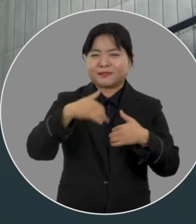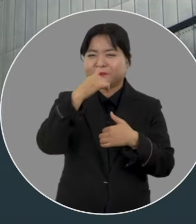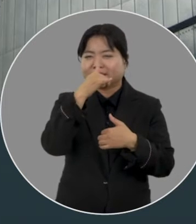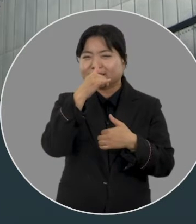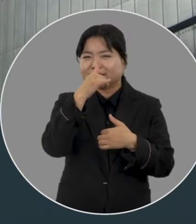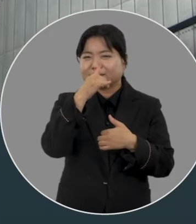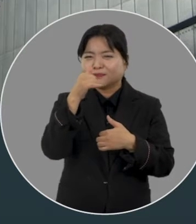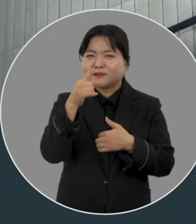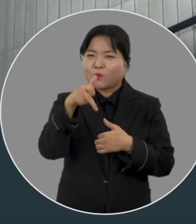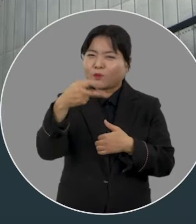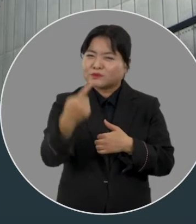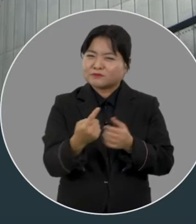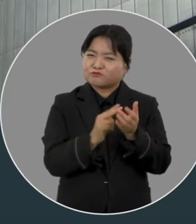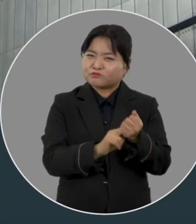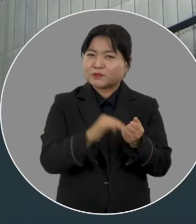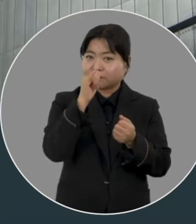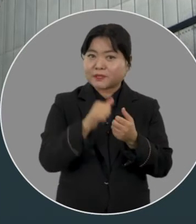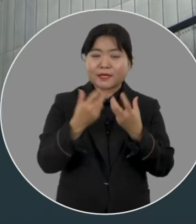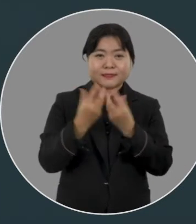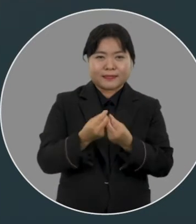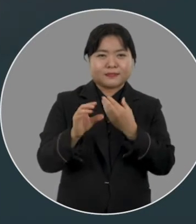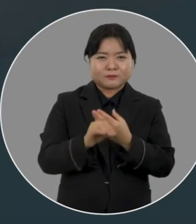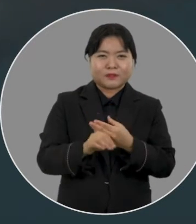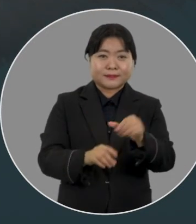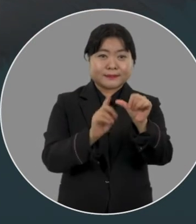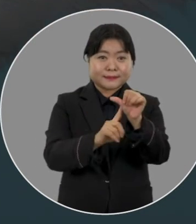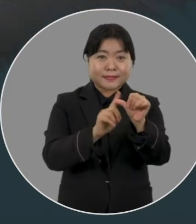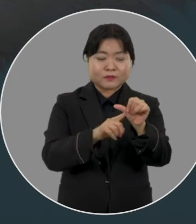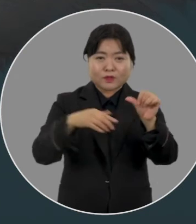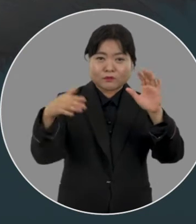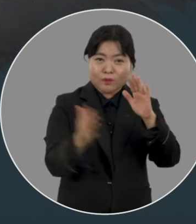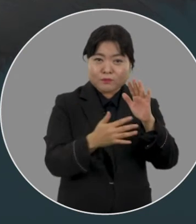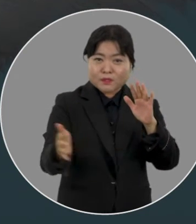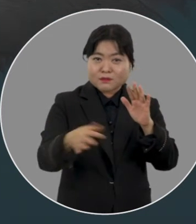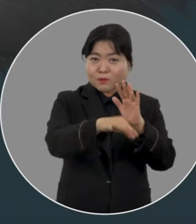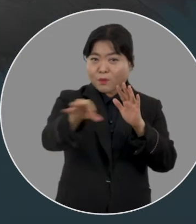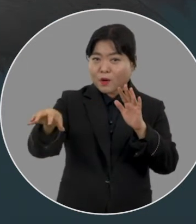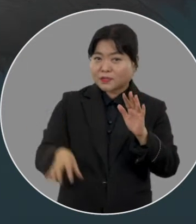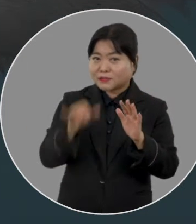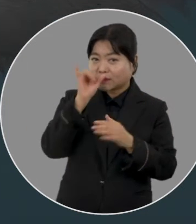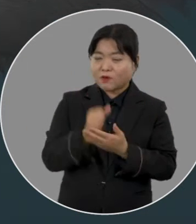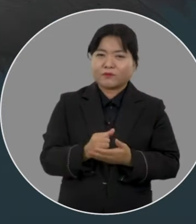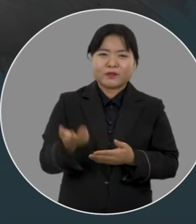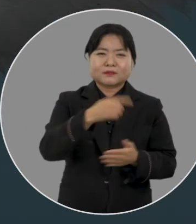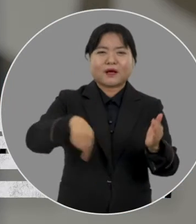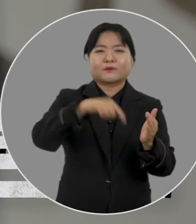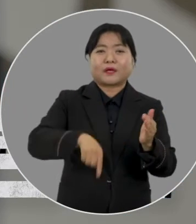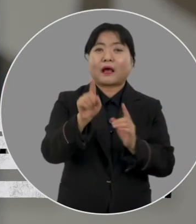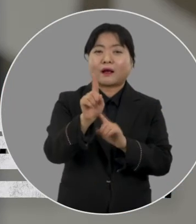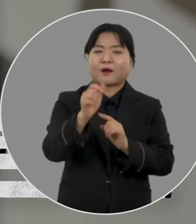코드가 심겨져 있습니다. 예를 들면 5개의 텅 빈 공간이 있는데 그 가운데